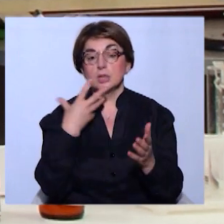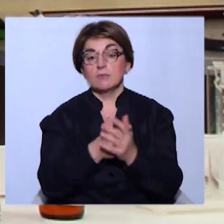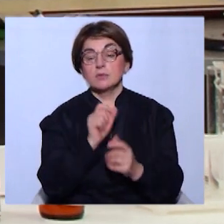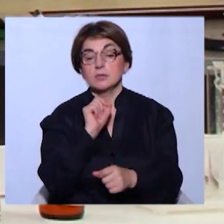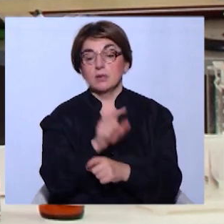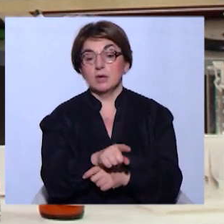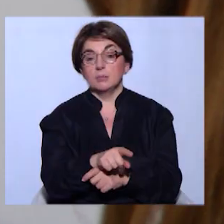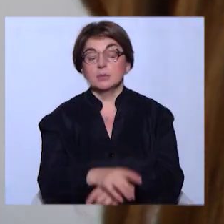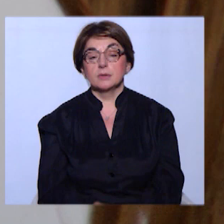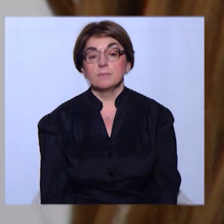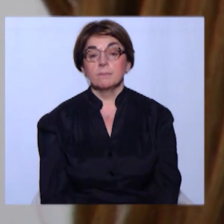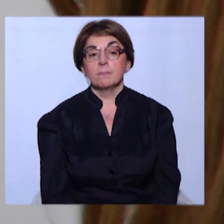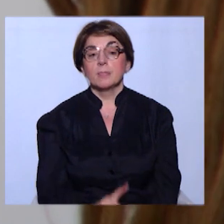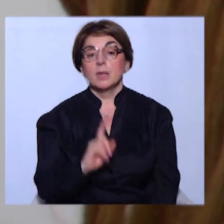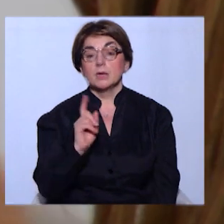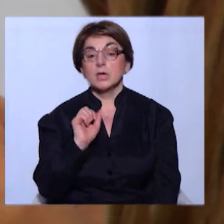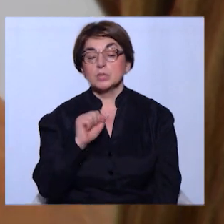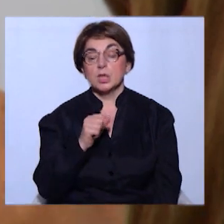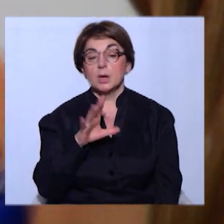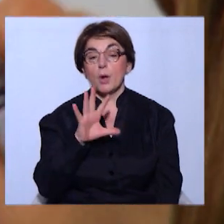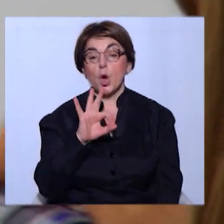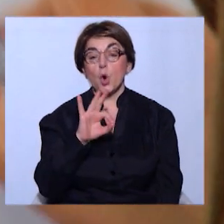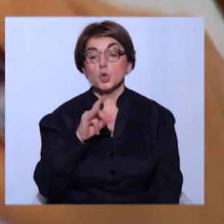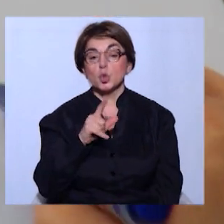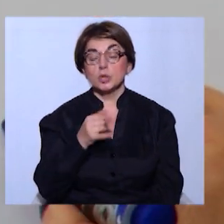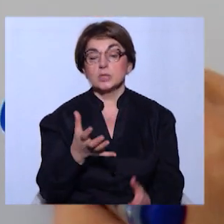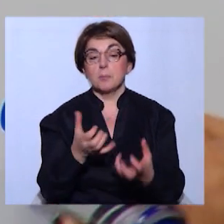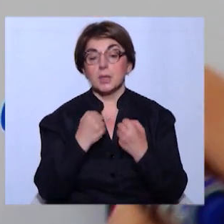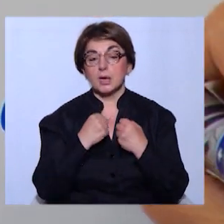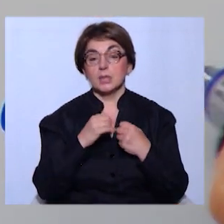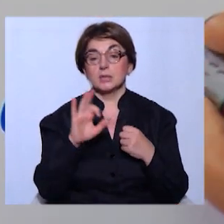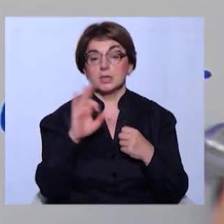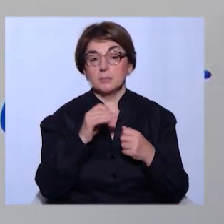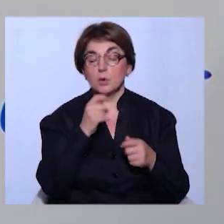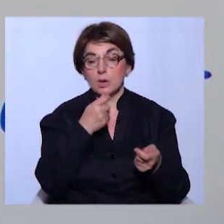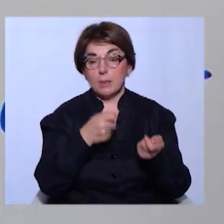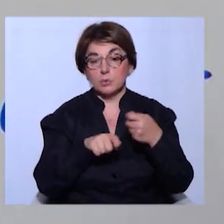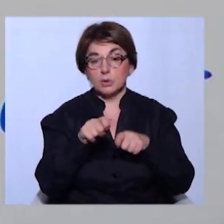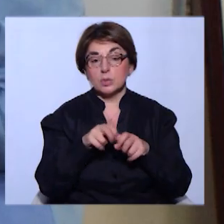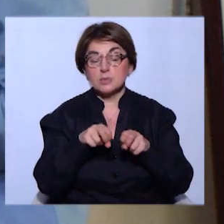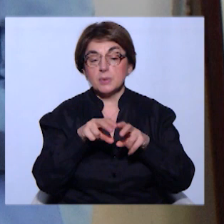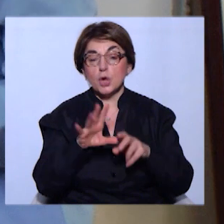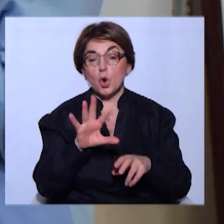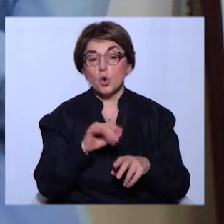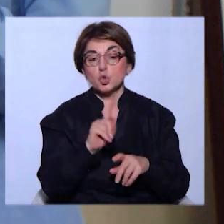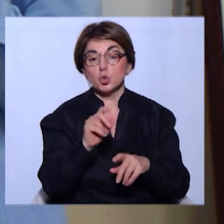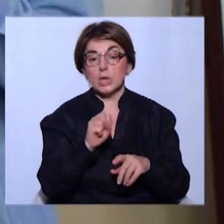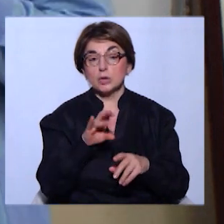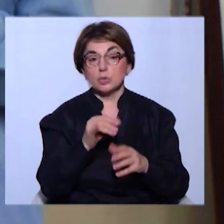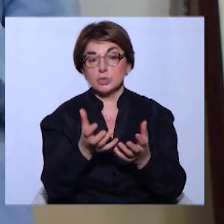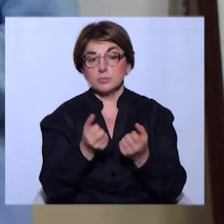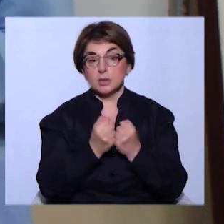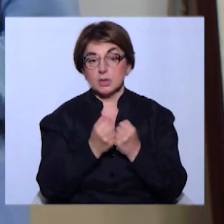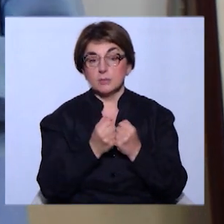Თვითონ ოზონი არამდგრადი ნივთიერებაა, რომელიც იშლება ჟანგბადის მოლეკულად და ატომურ ჟანგბადად.